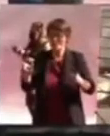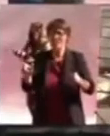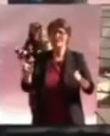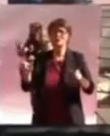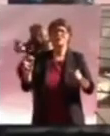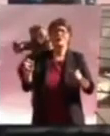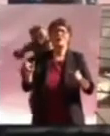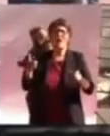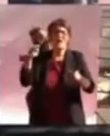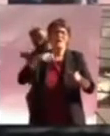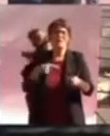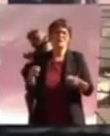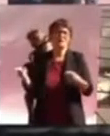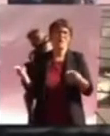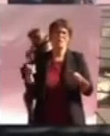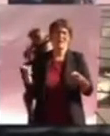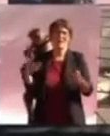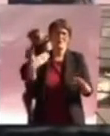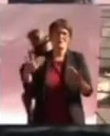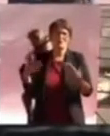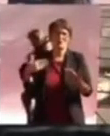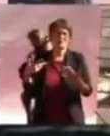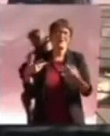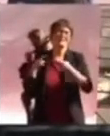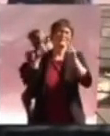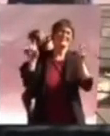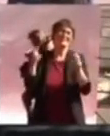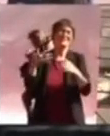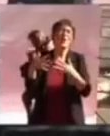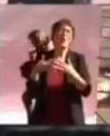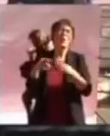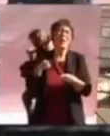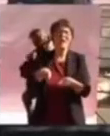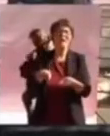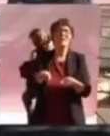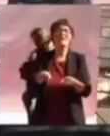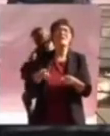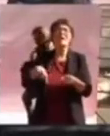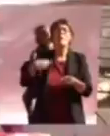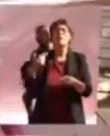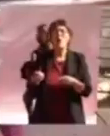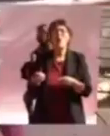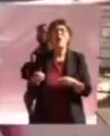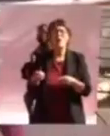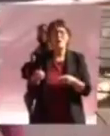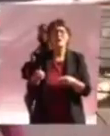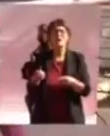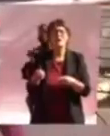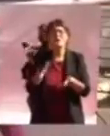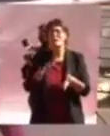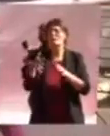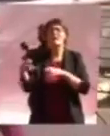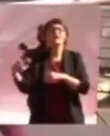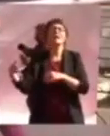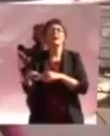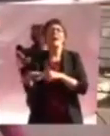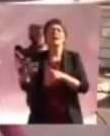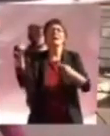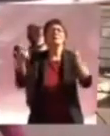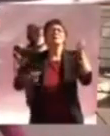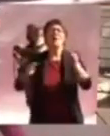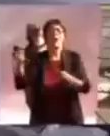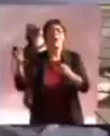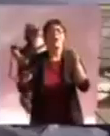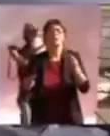trincea che doveva contenere l'epidemia non ricaschi non sotto la tagliola dei ritagli di bilancio e possano